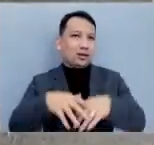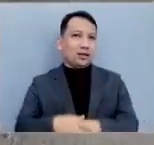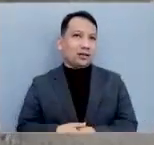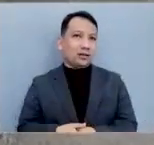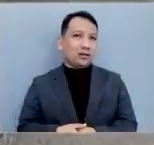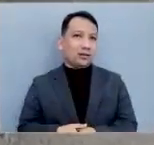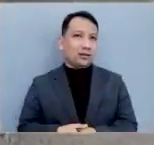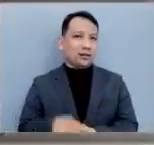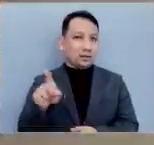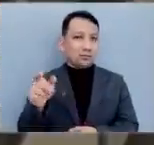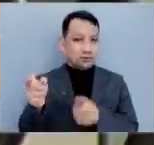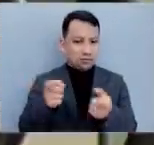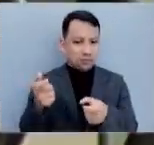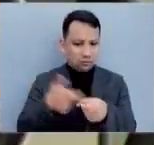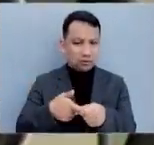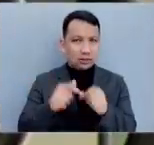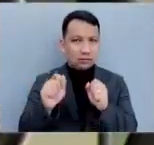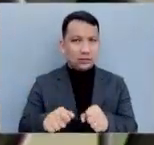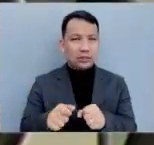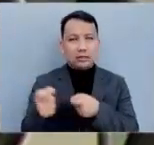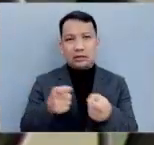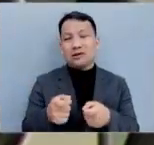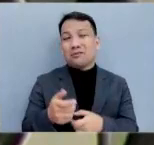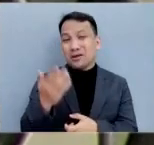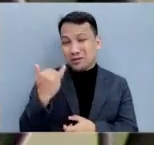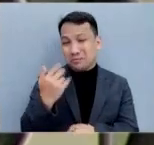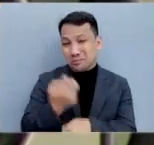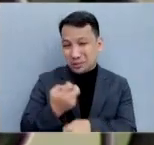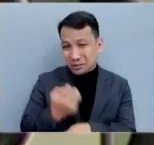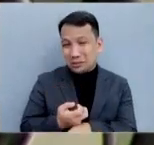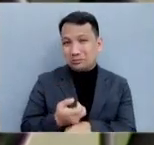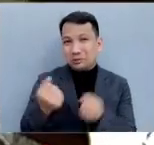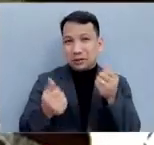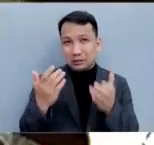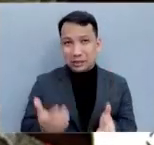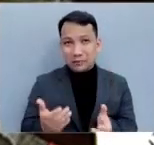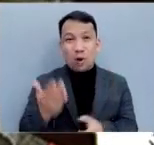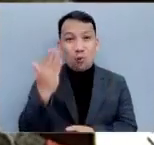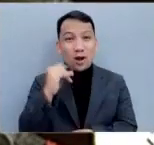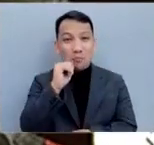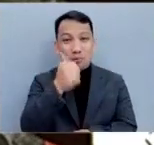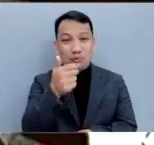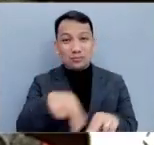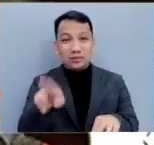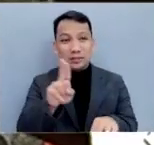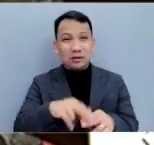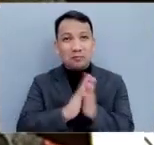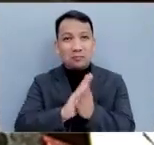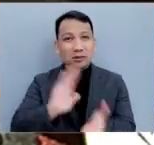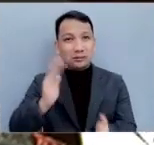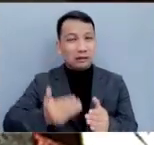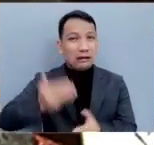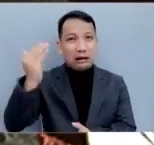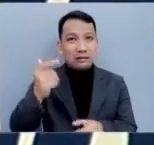ang gasolina. Ang kalbaryo ng mga tsuper lalong bibigat dahil aarangkada bukas ang malakihang taas presyo sa ilang